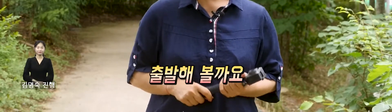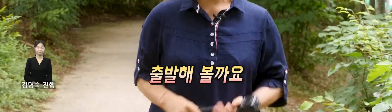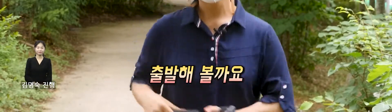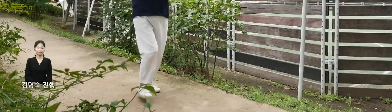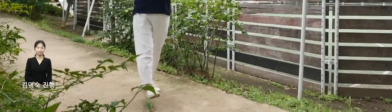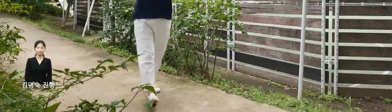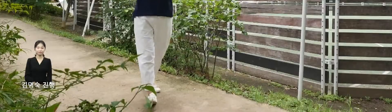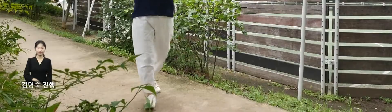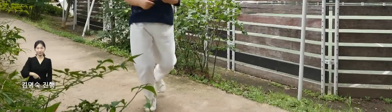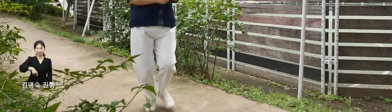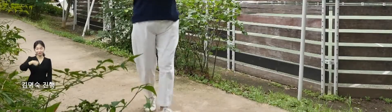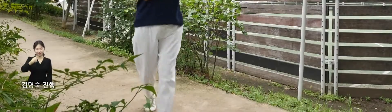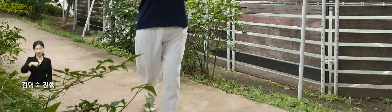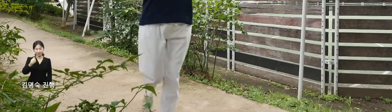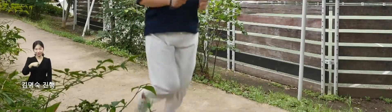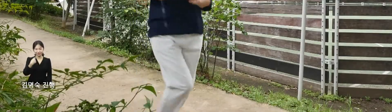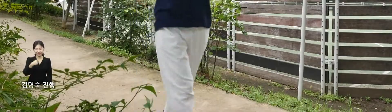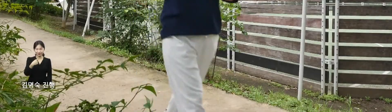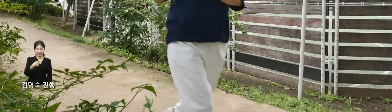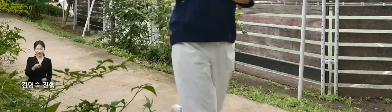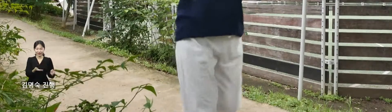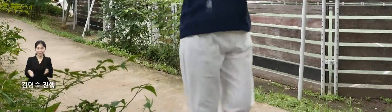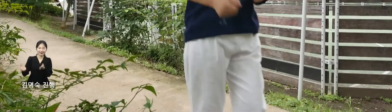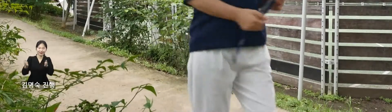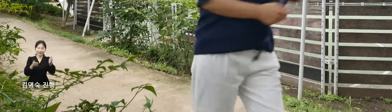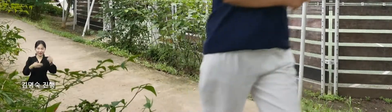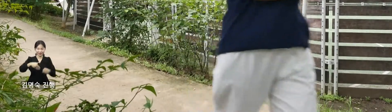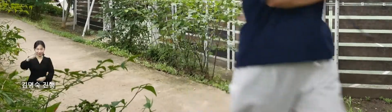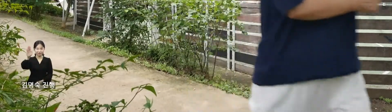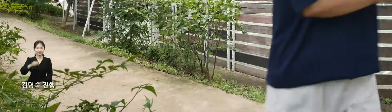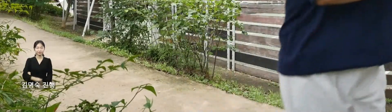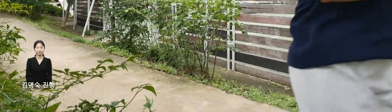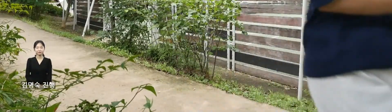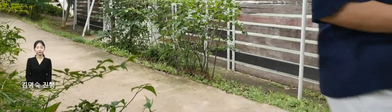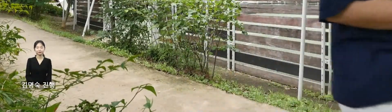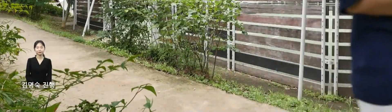하겠습니다. 목장길 따라 밤길 갑니다.